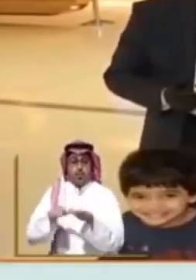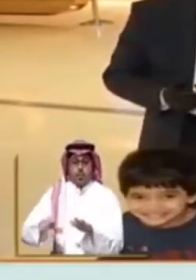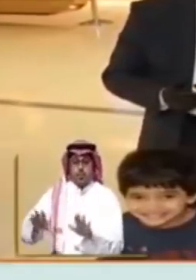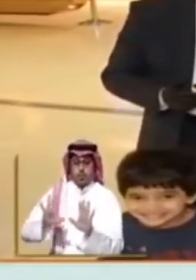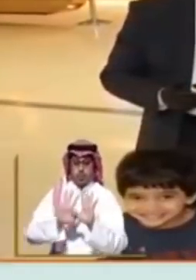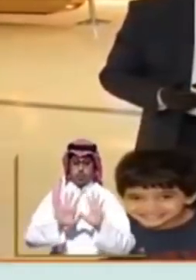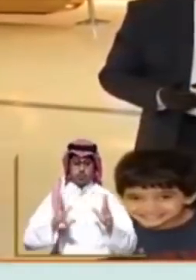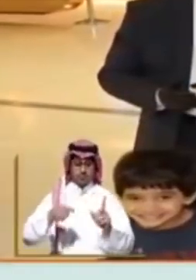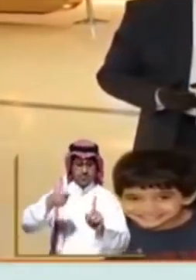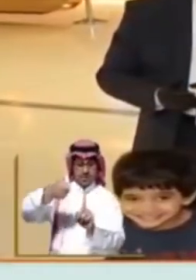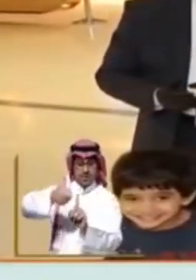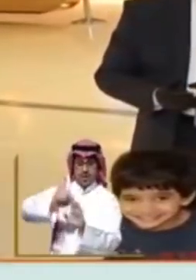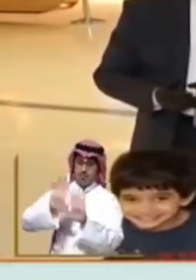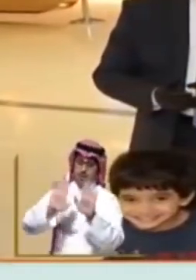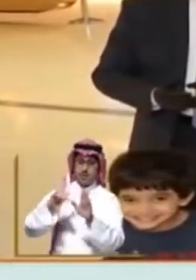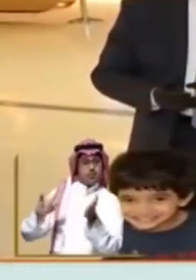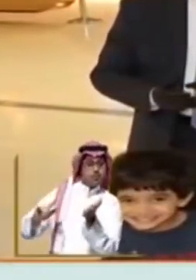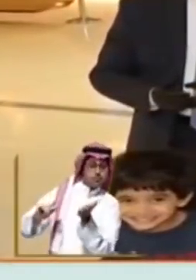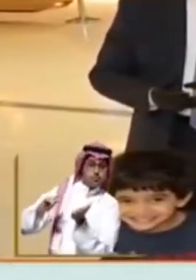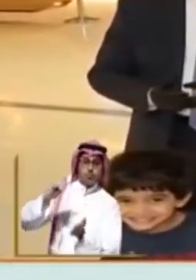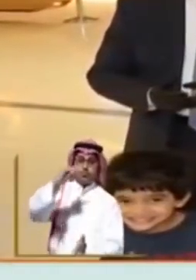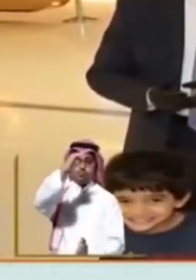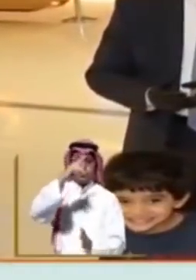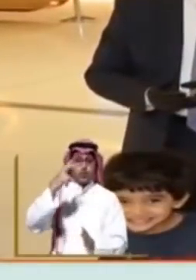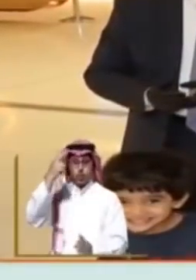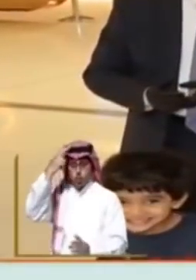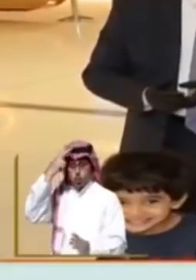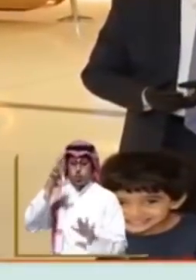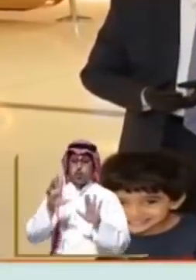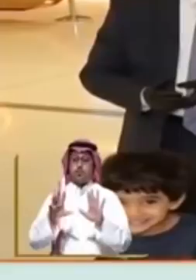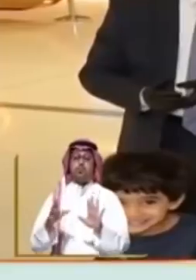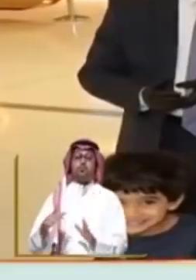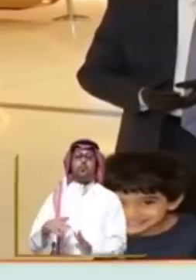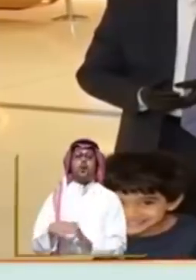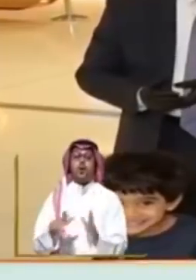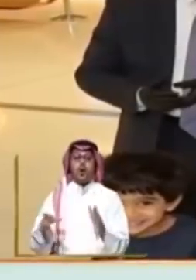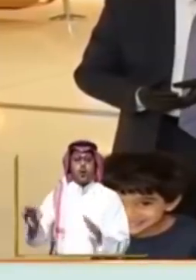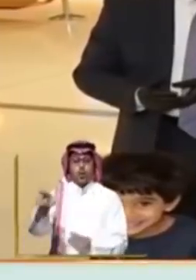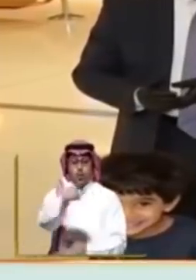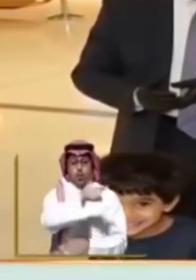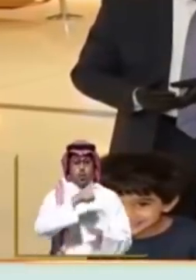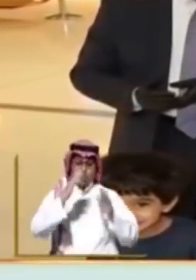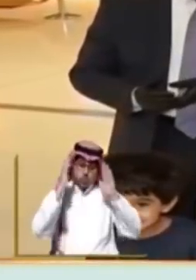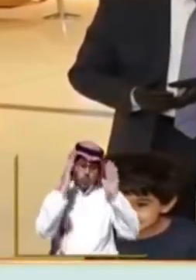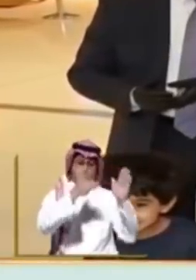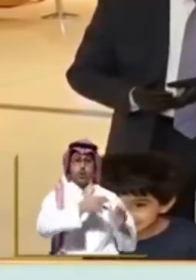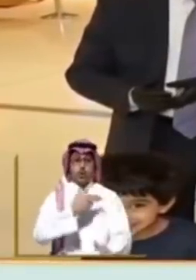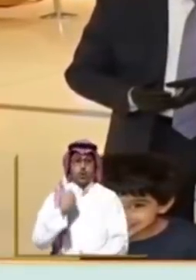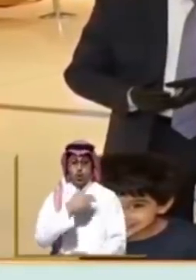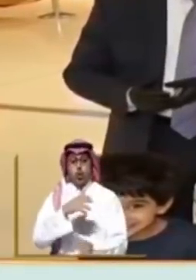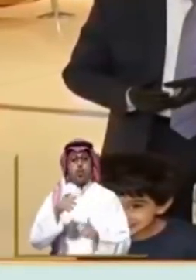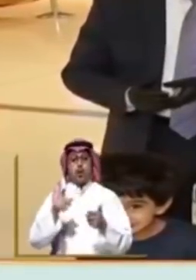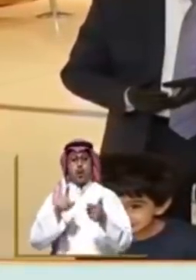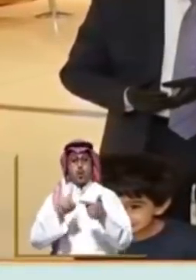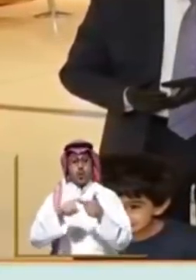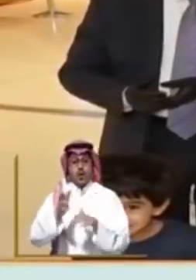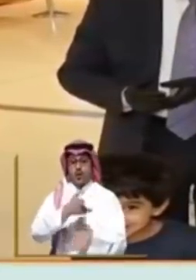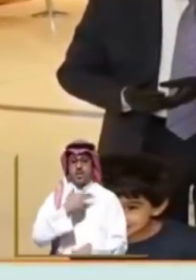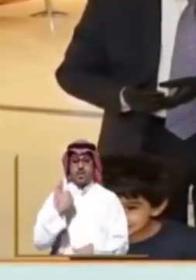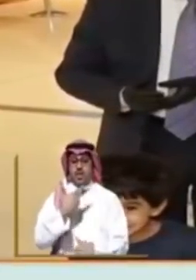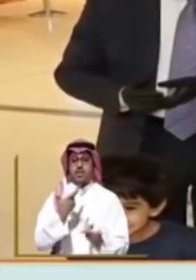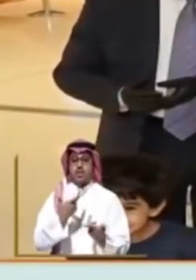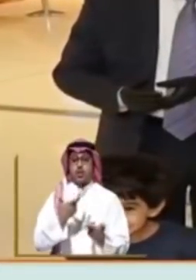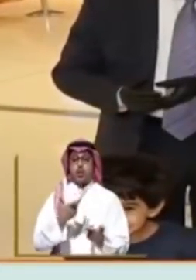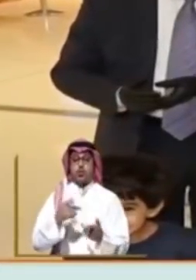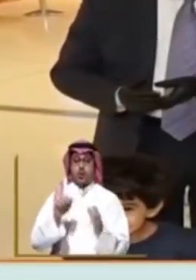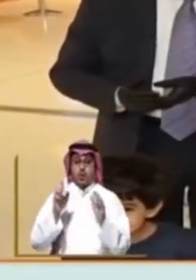عدد من المواطنين المغادرين عن شكرهم وامتنانهم للقيادة الحكيمة أيدها الله ولسفارة المملكة لدى أستراليا على